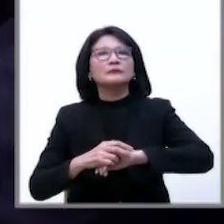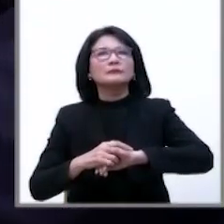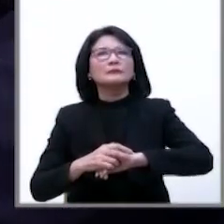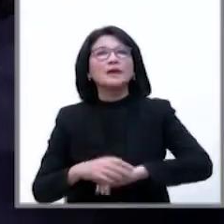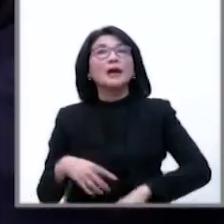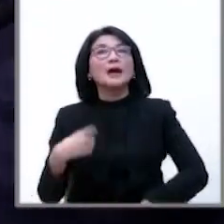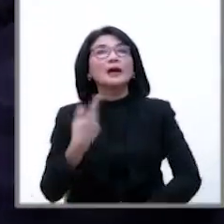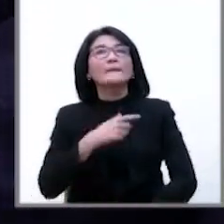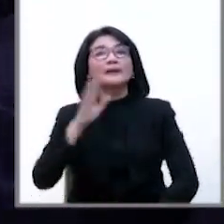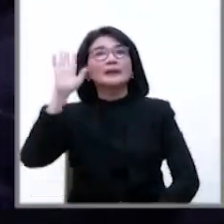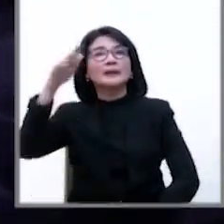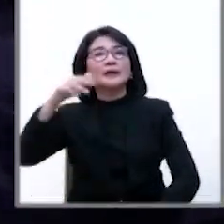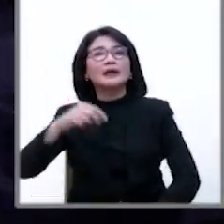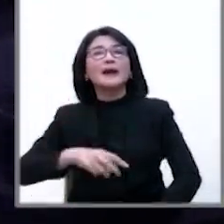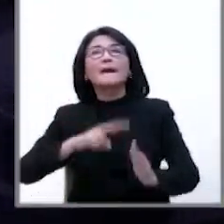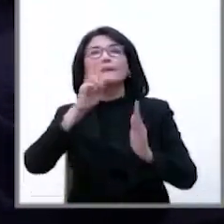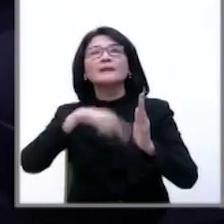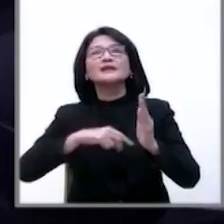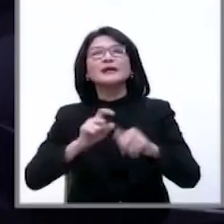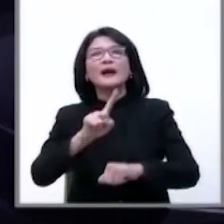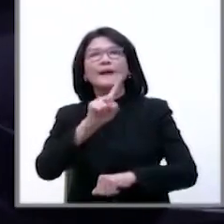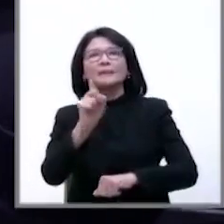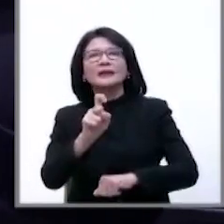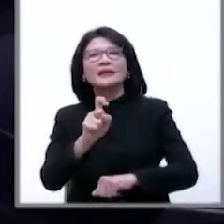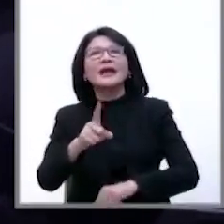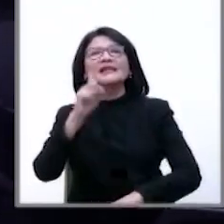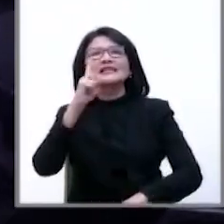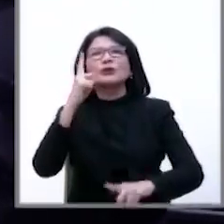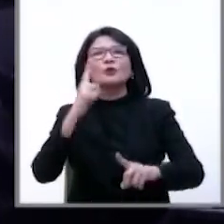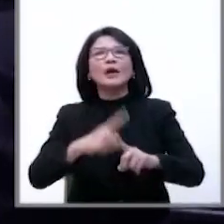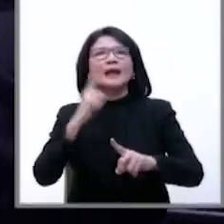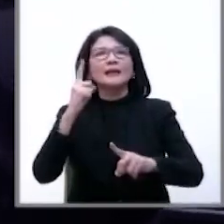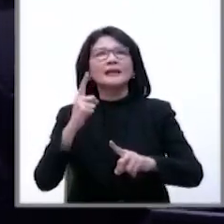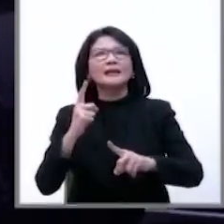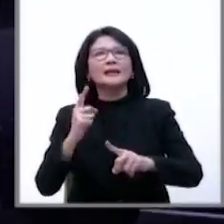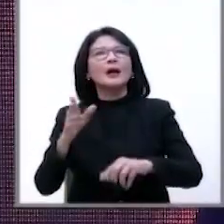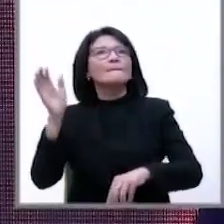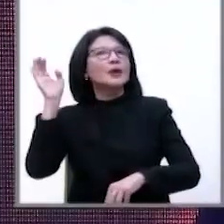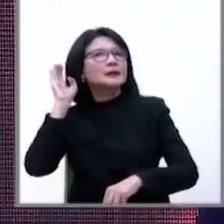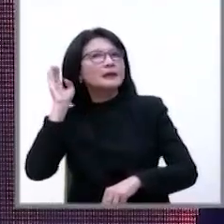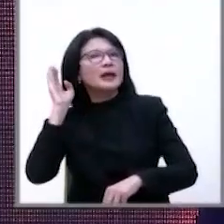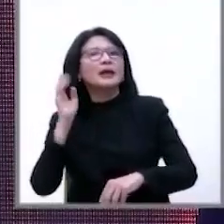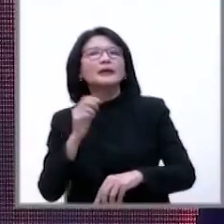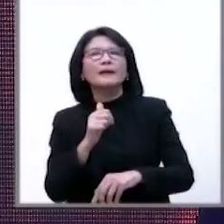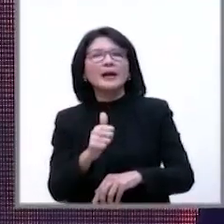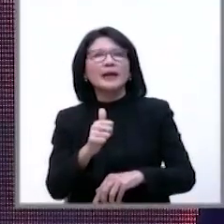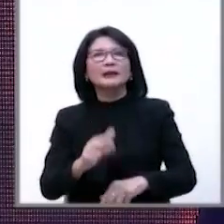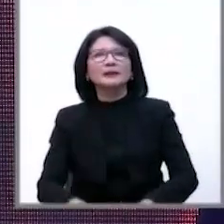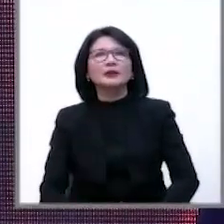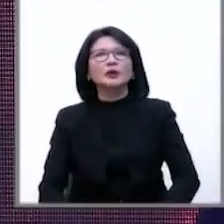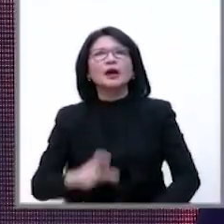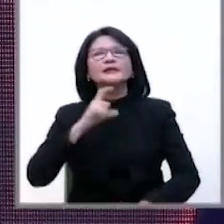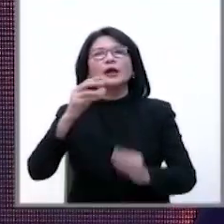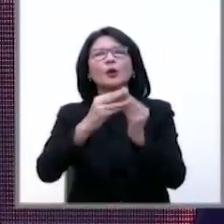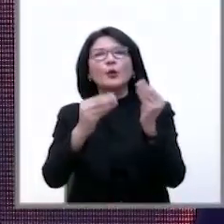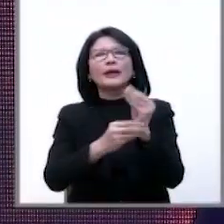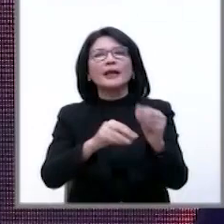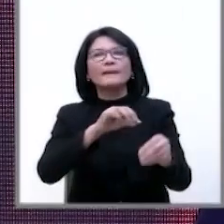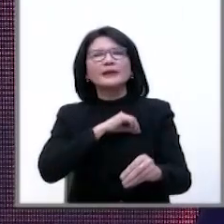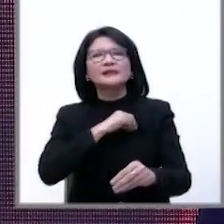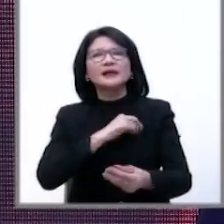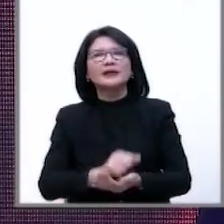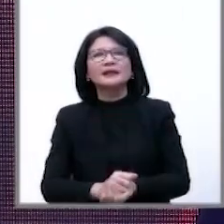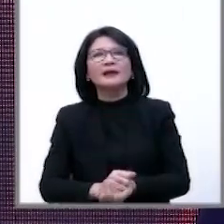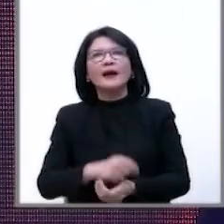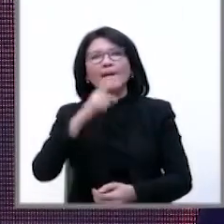akan membacakan pertanyaan ini satu kali mohon didengarkan dengan seksama Ini pertanyaan untuk calon wakil presiden nomor urut